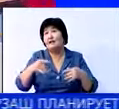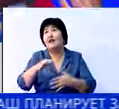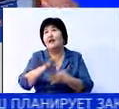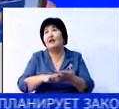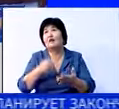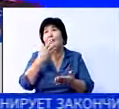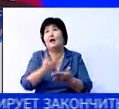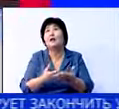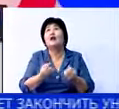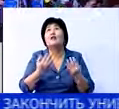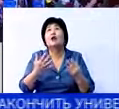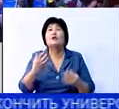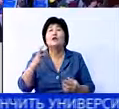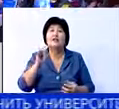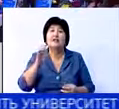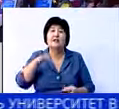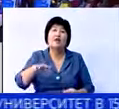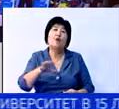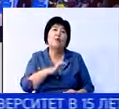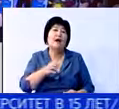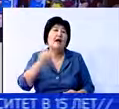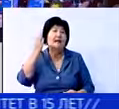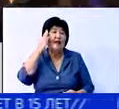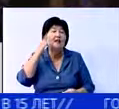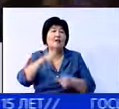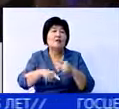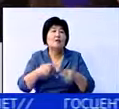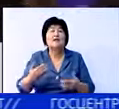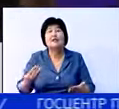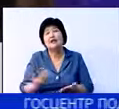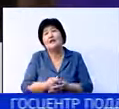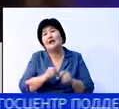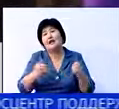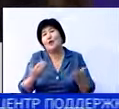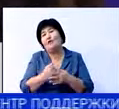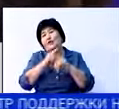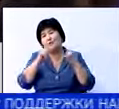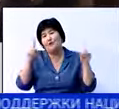продолжает доказывать, насколько сыр ели богат талантами и продолжает зажигать новые звезды.